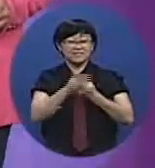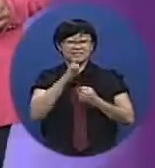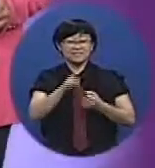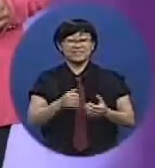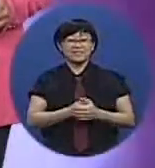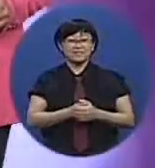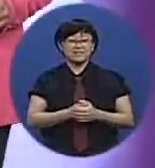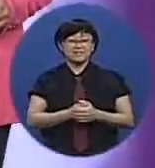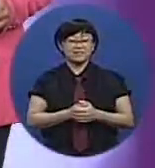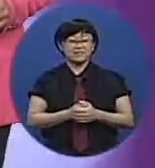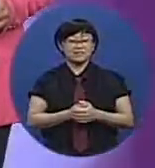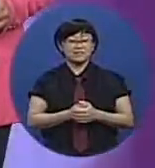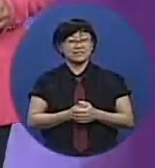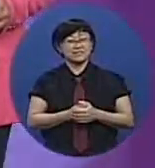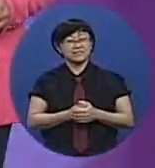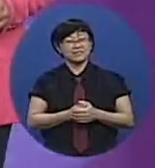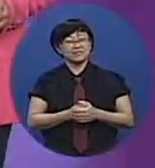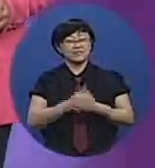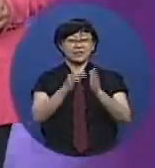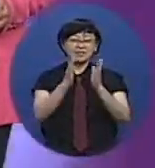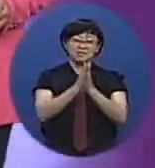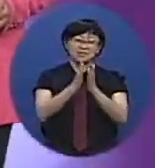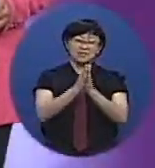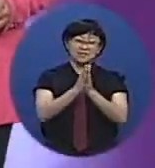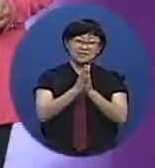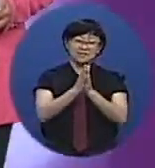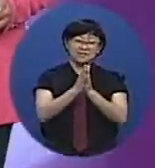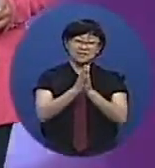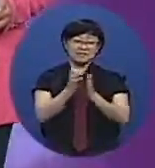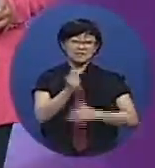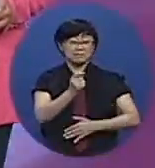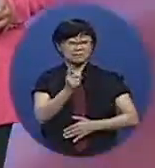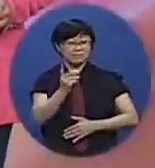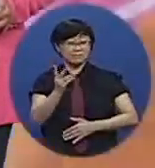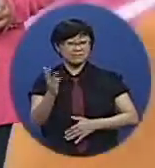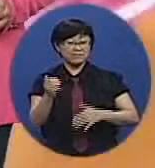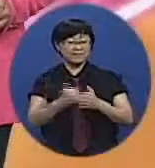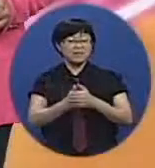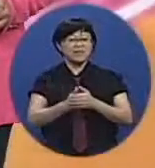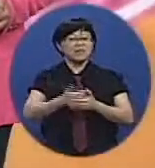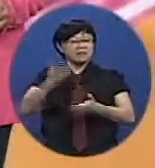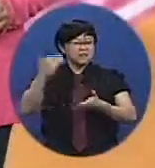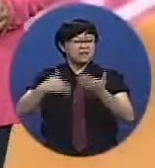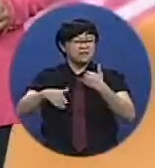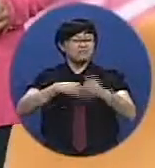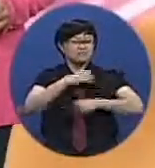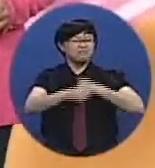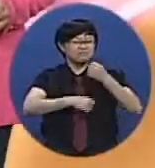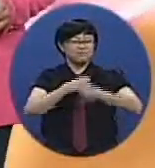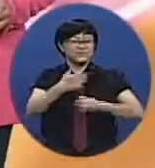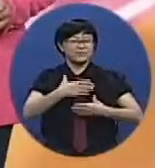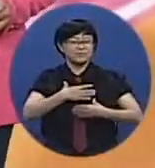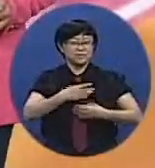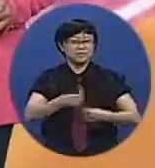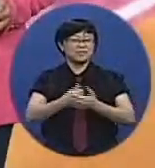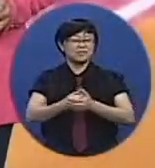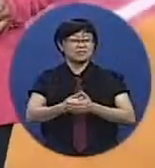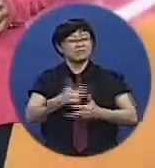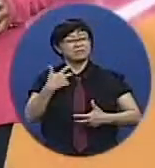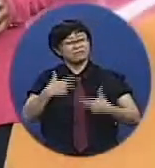뭐 에, 박자가 이런데 별 큰 그 개념이 없고 네. 예, 그냥 막